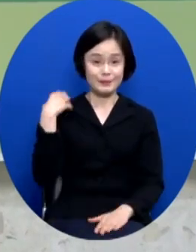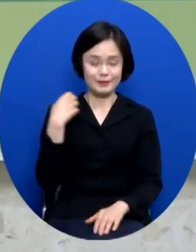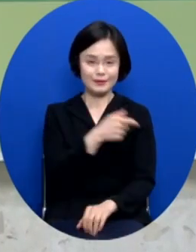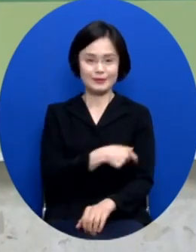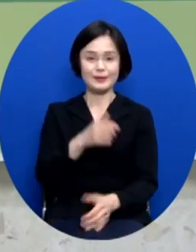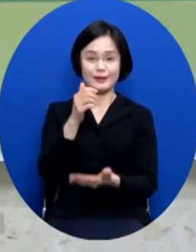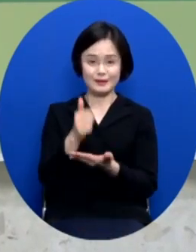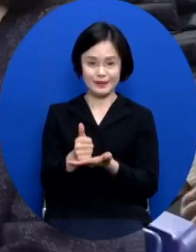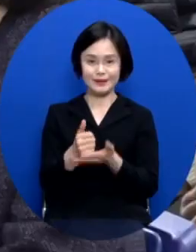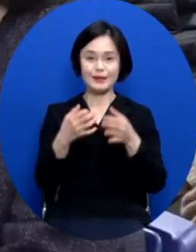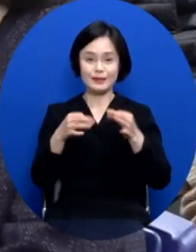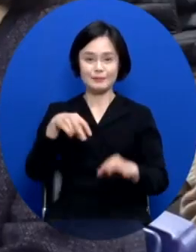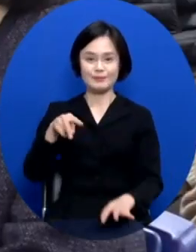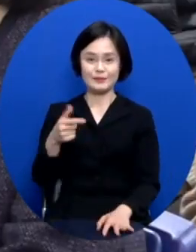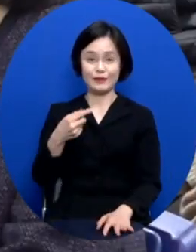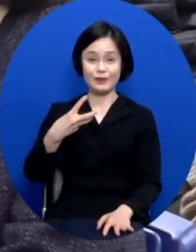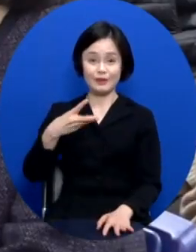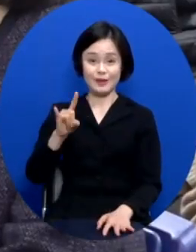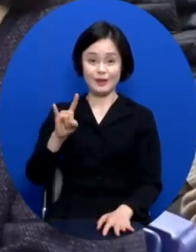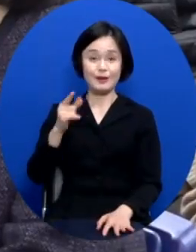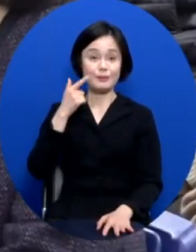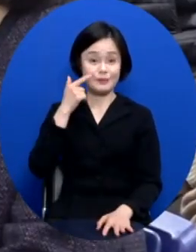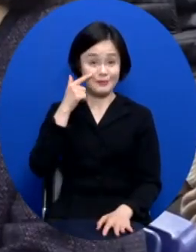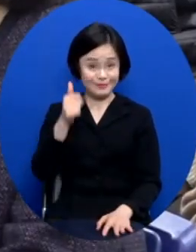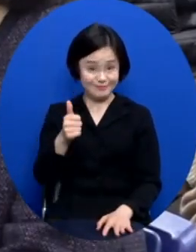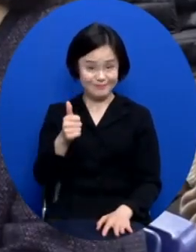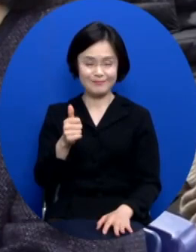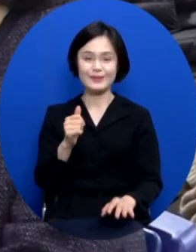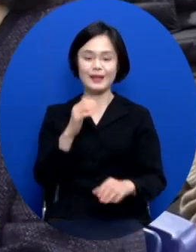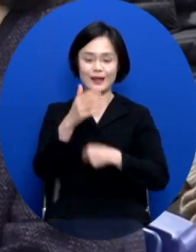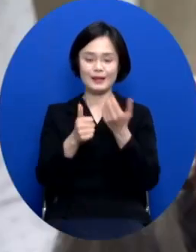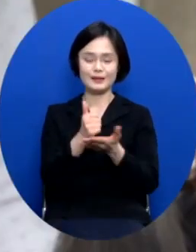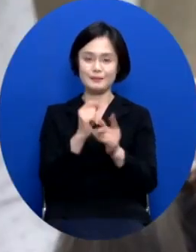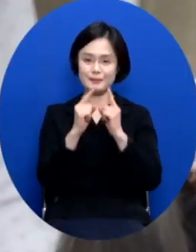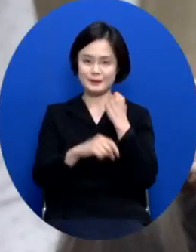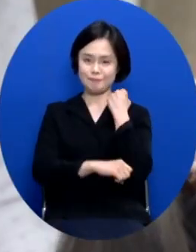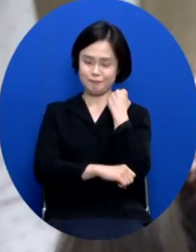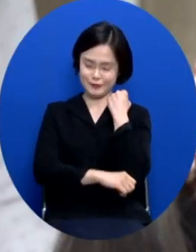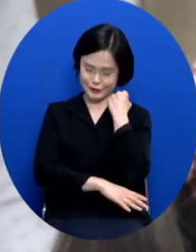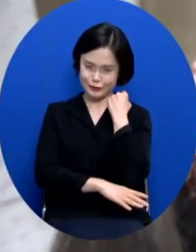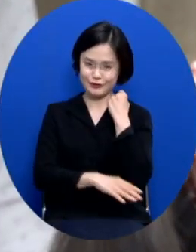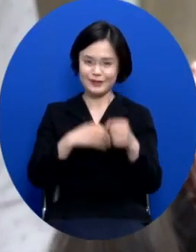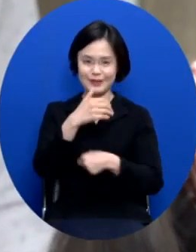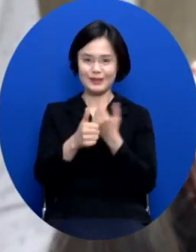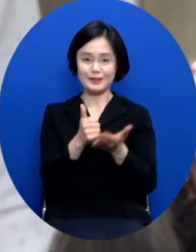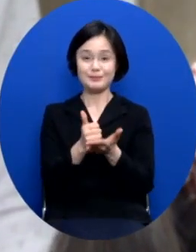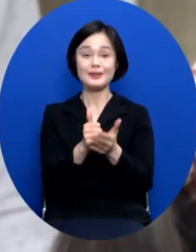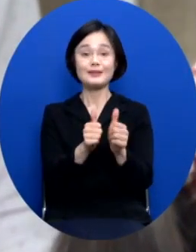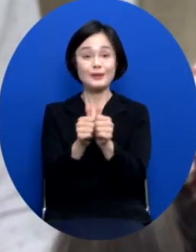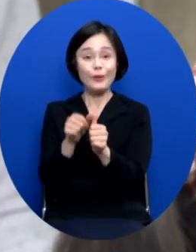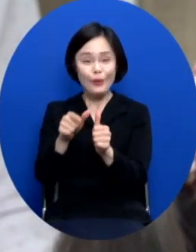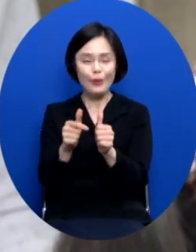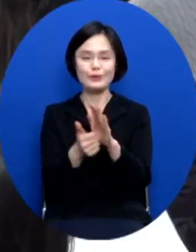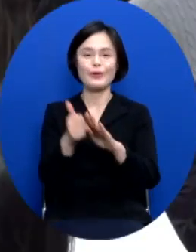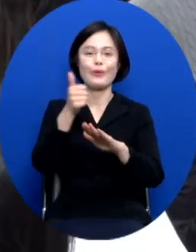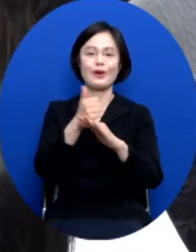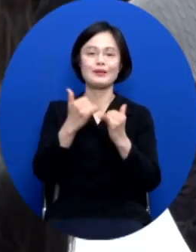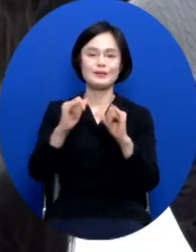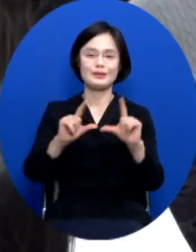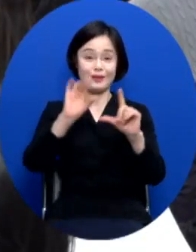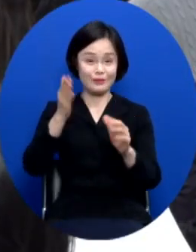복지회 이사장 김선태 목사는 말씀의 기둥을 세워 하나님께서 함께하시는 성공한 인생이 되길